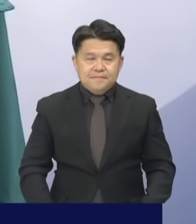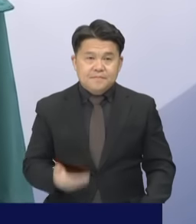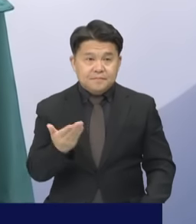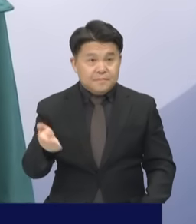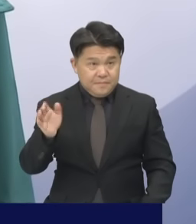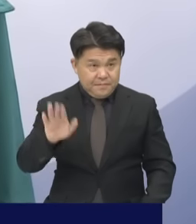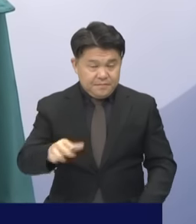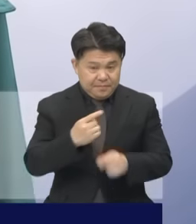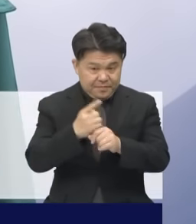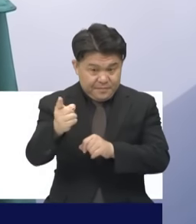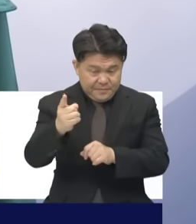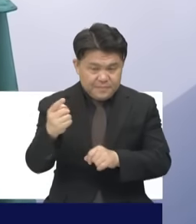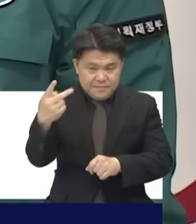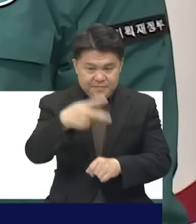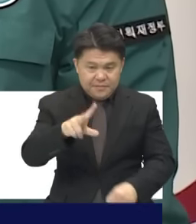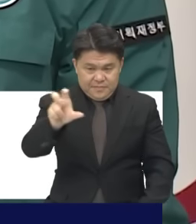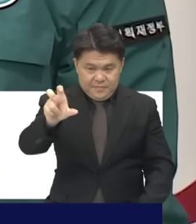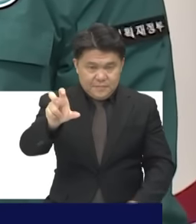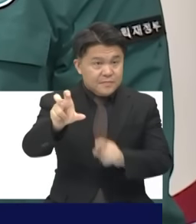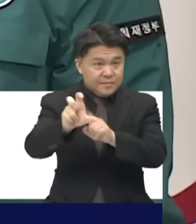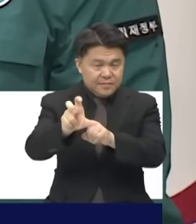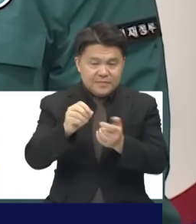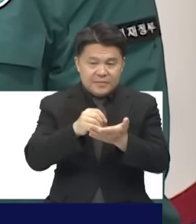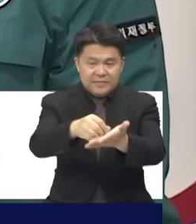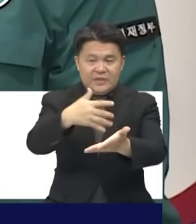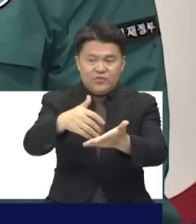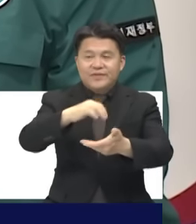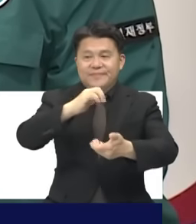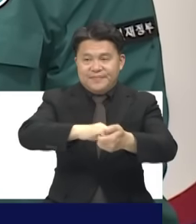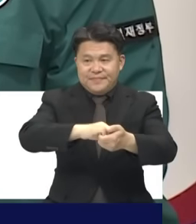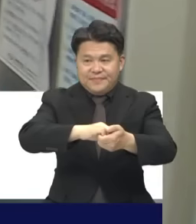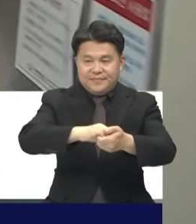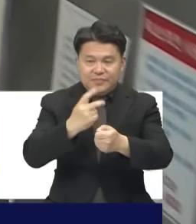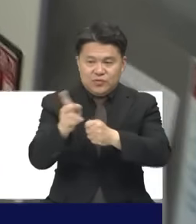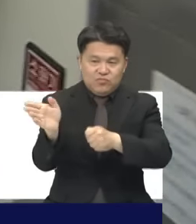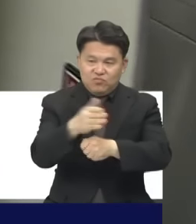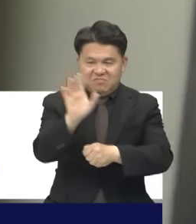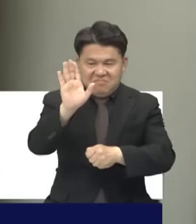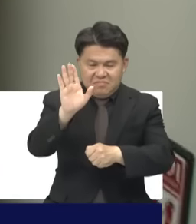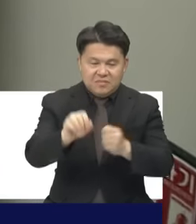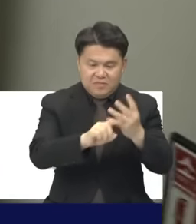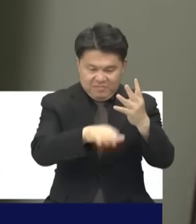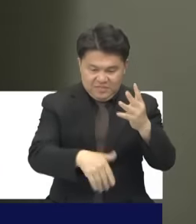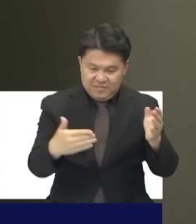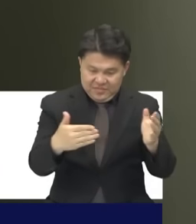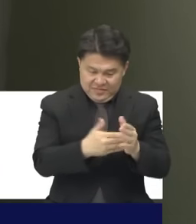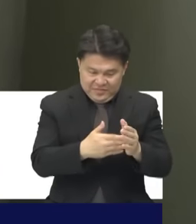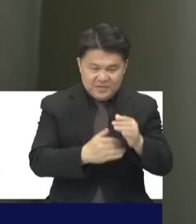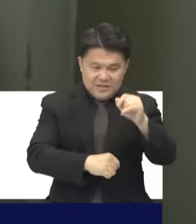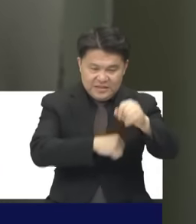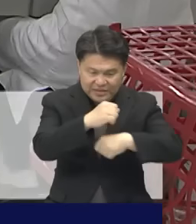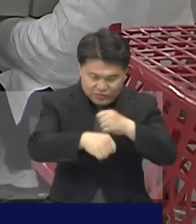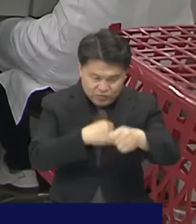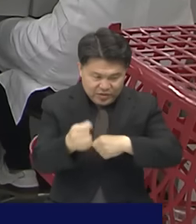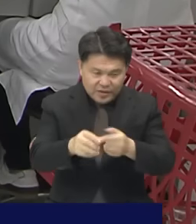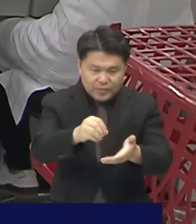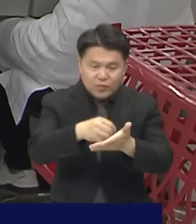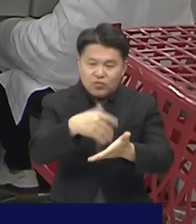다만 이는 내년도인 2025학년도 입학 정원에 한정되며 4월 말까지 각 대학이 자율모집 인원을 결정할